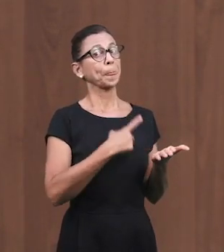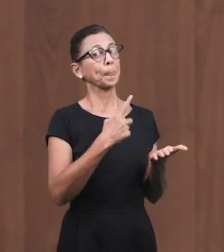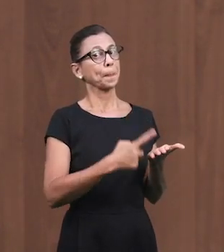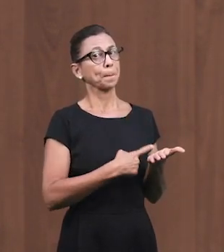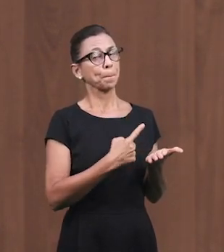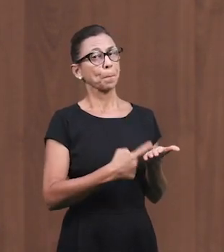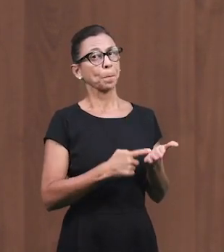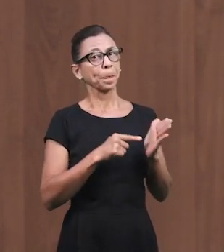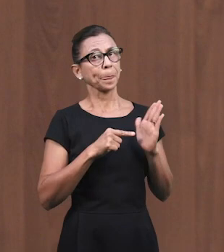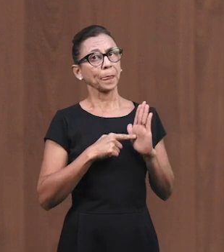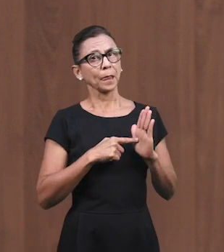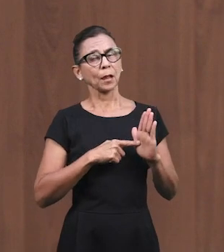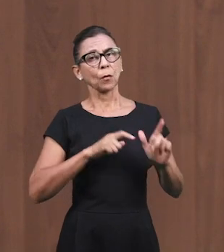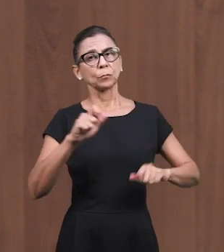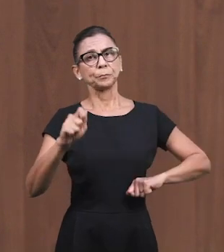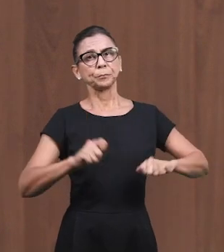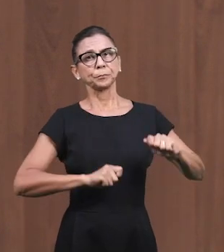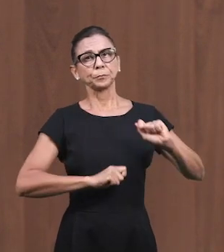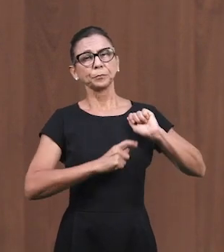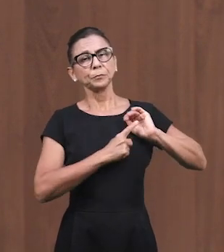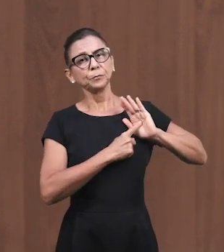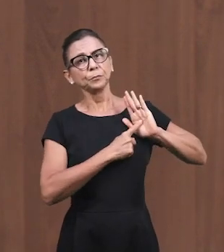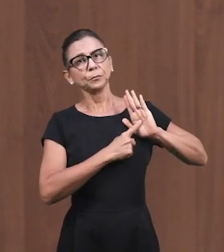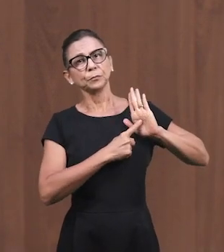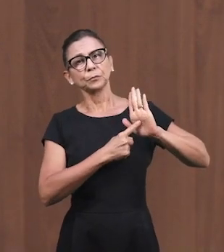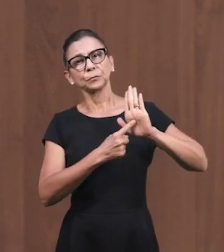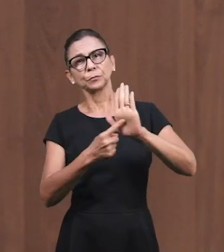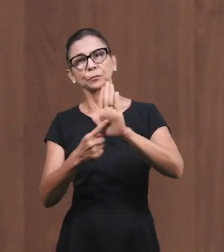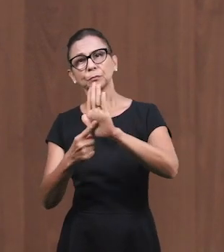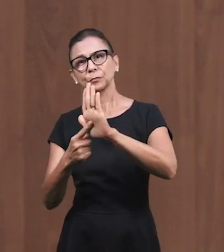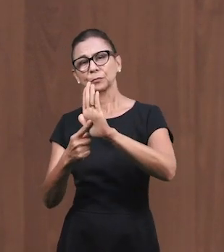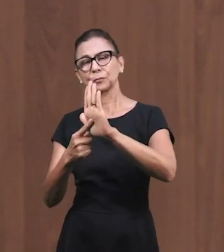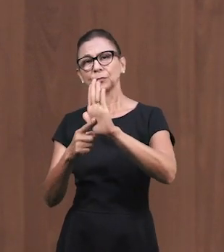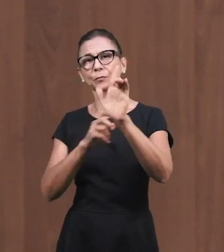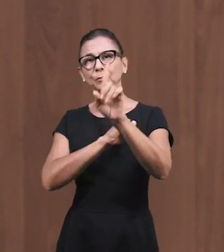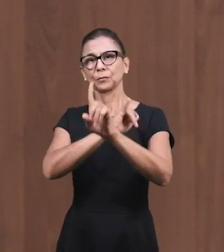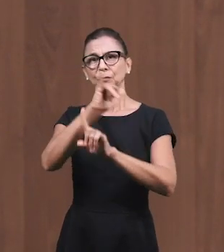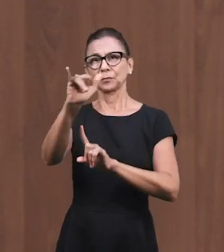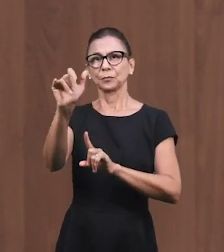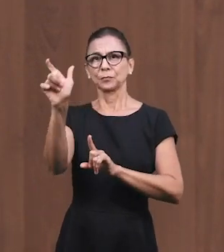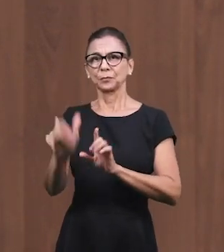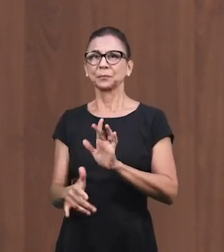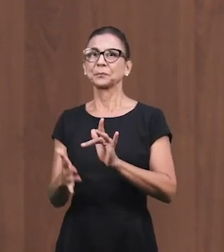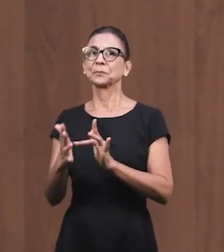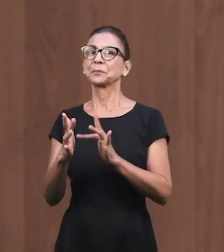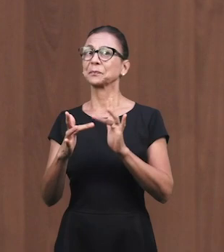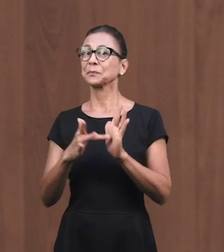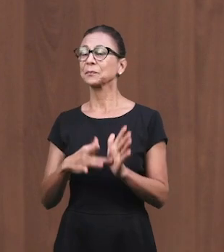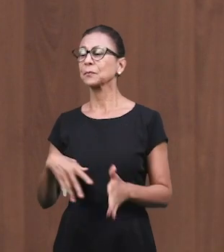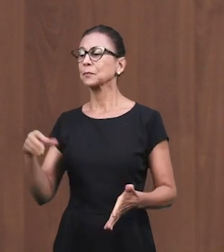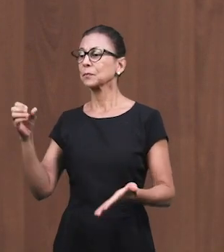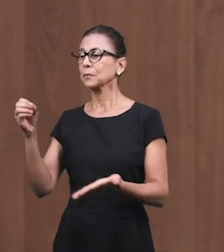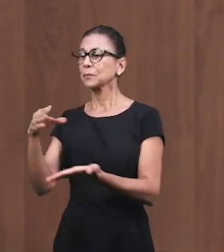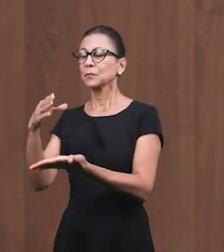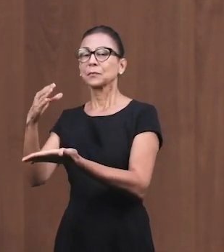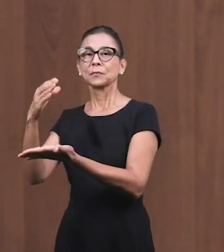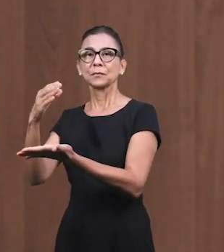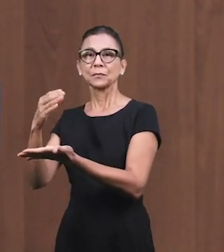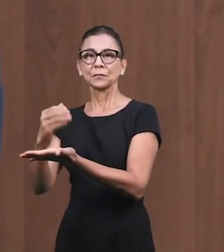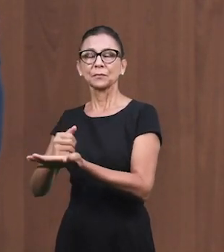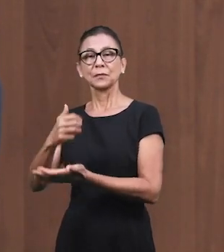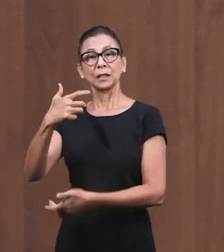39 livres qui parlent les actes de Dieu, qui pointent vers le Seigneur Jésus. Et le Nouveau